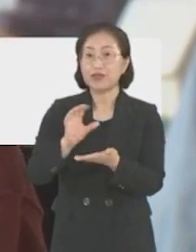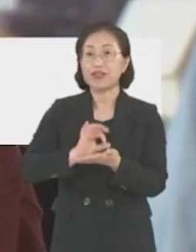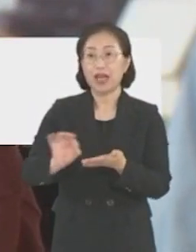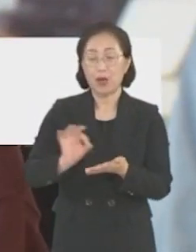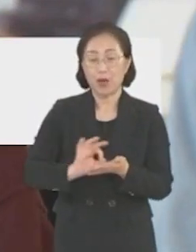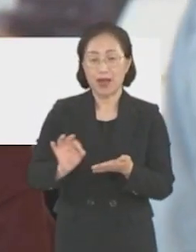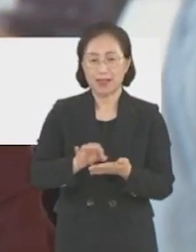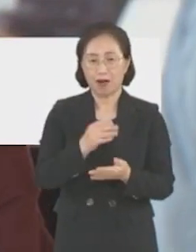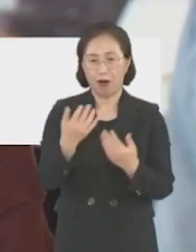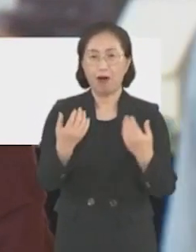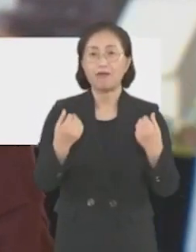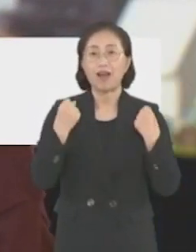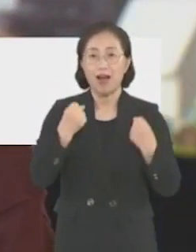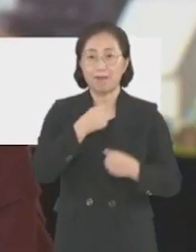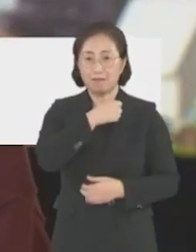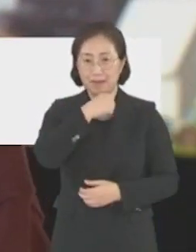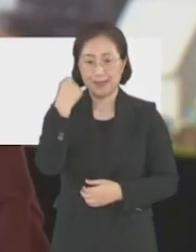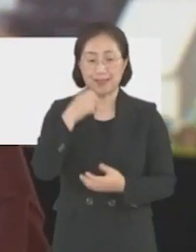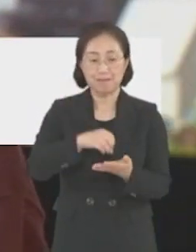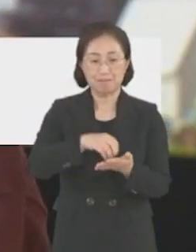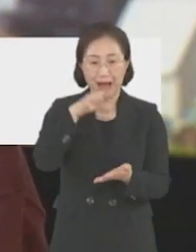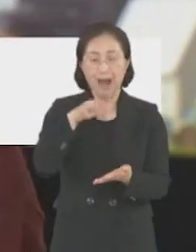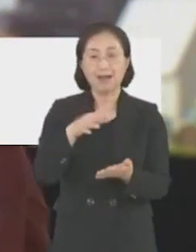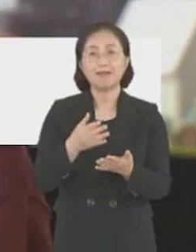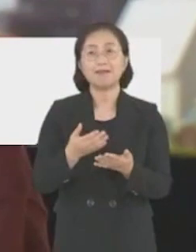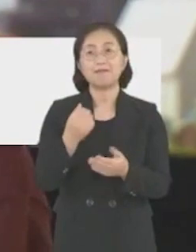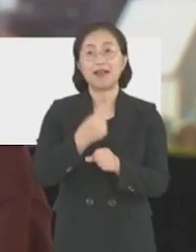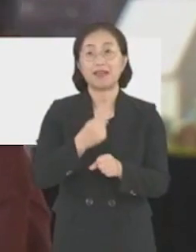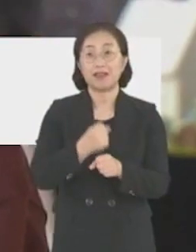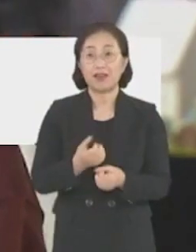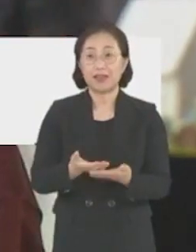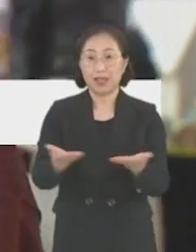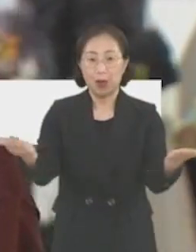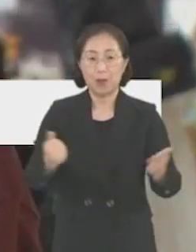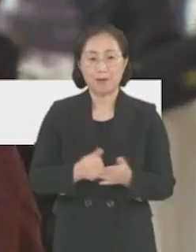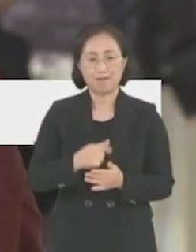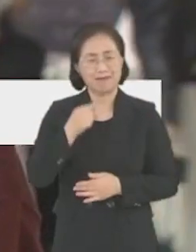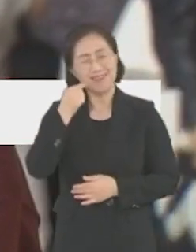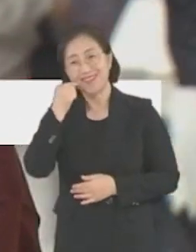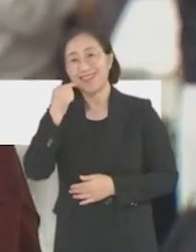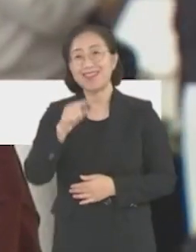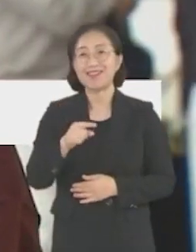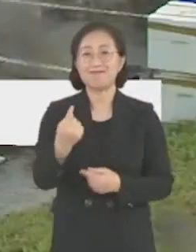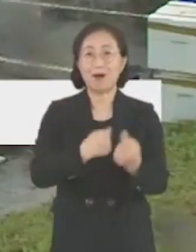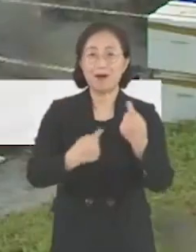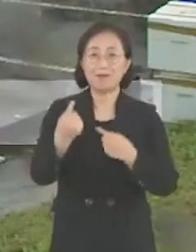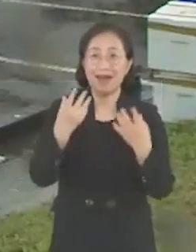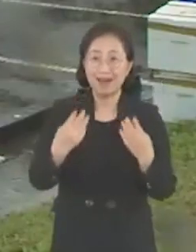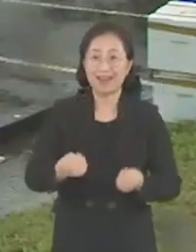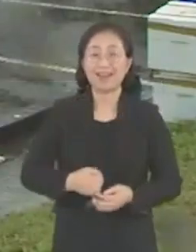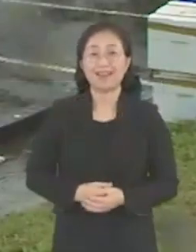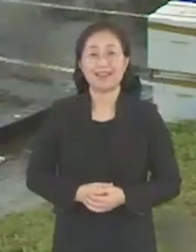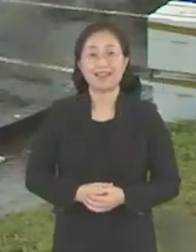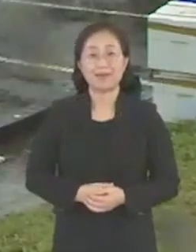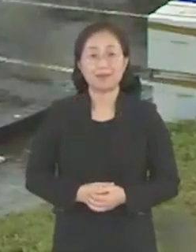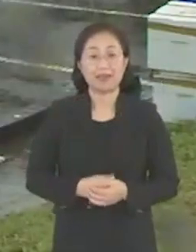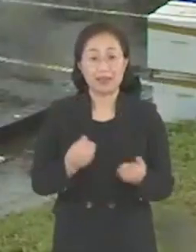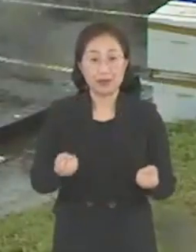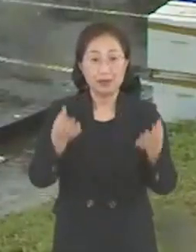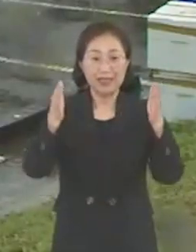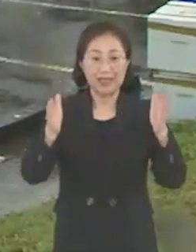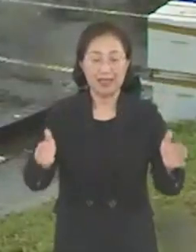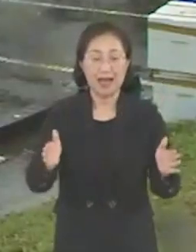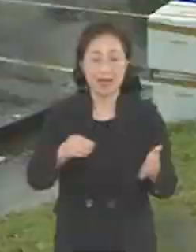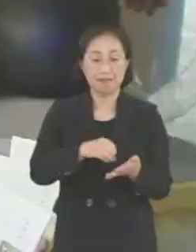맛좋은 빵들을 소비자분들한테 또 제공을 하고 있고요. 반응도 너무 좋은 것 같습니다. 아울러 축제